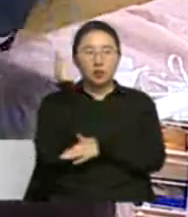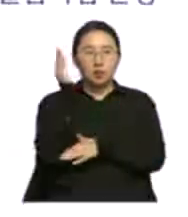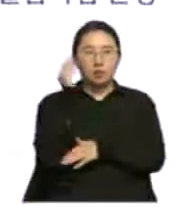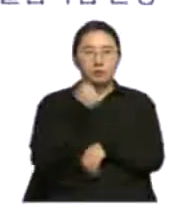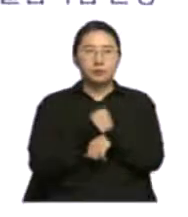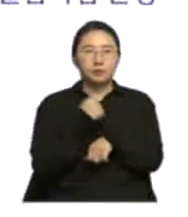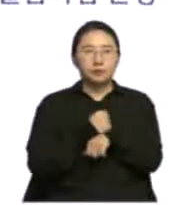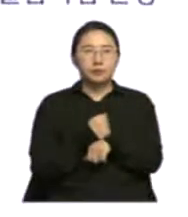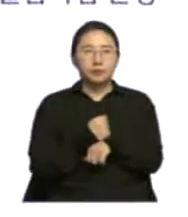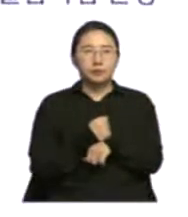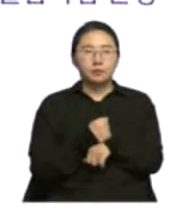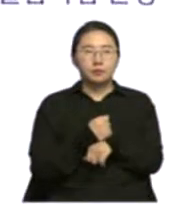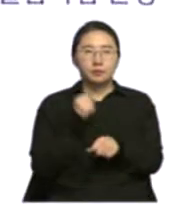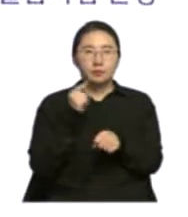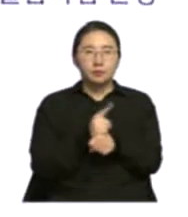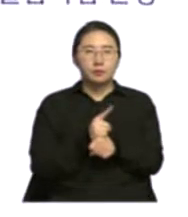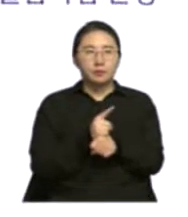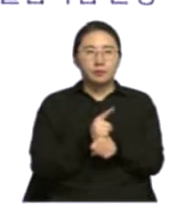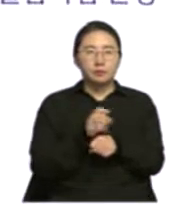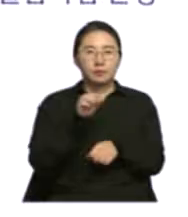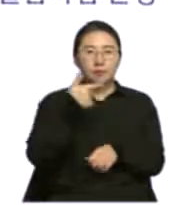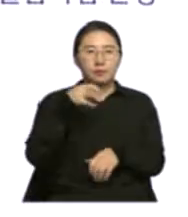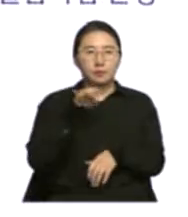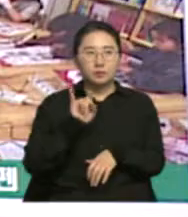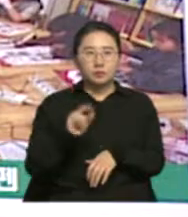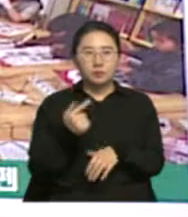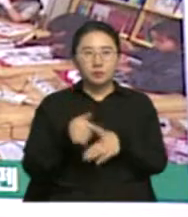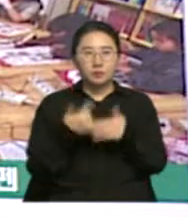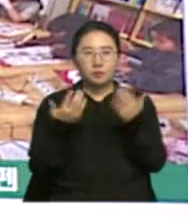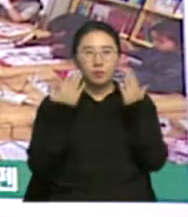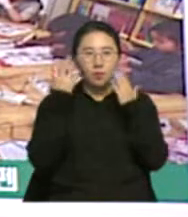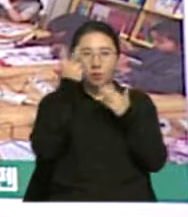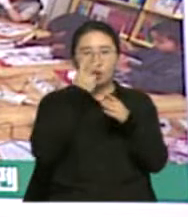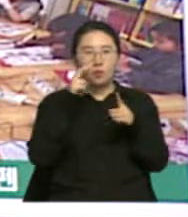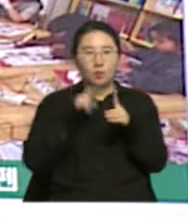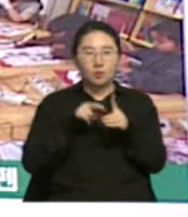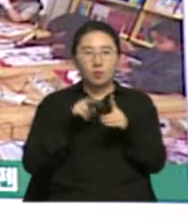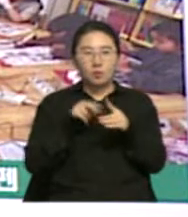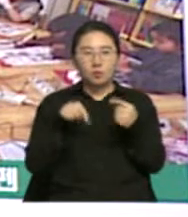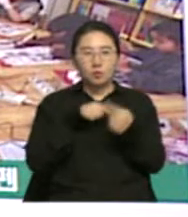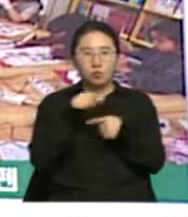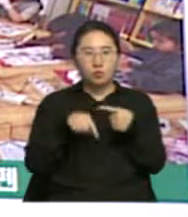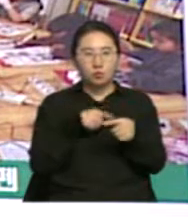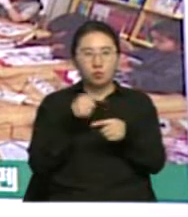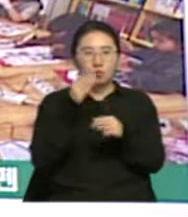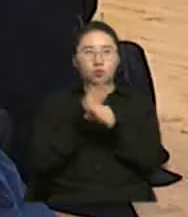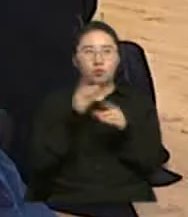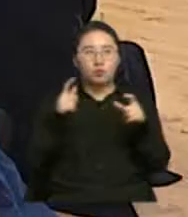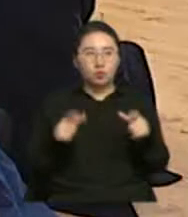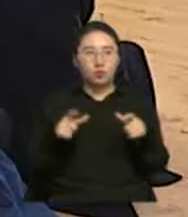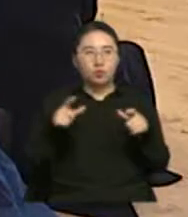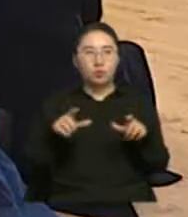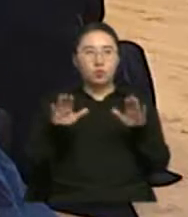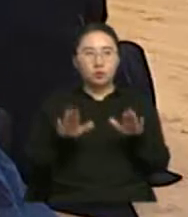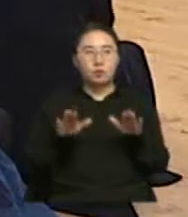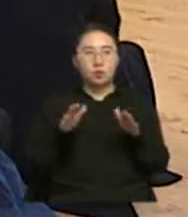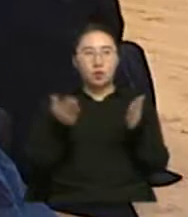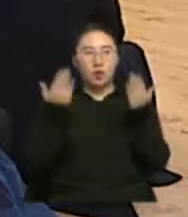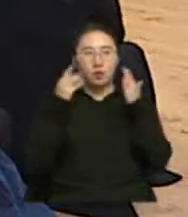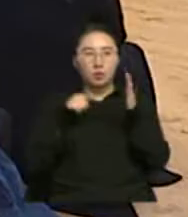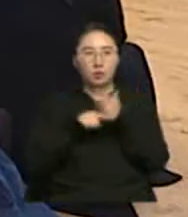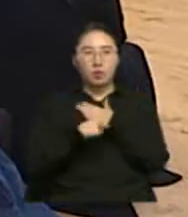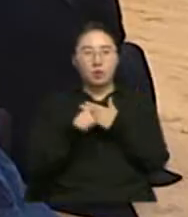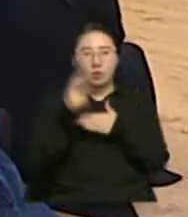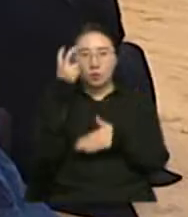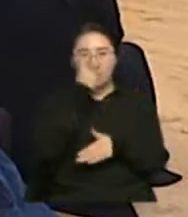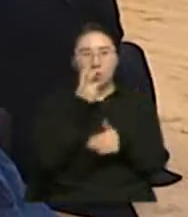겁니다. 이미 흥인초와 봉래초에서 초등 돌봄 교실을 운영하고 있는 중구. 이번엔 학교 밖